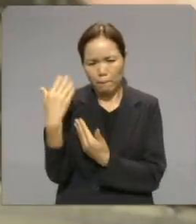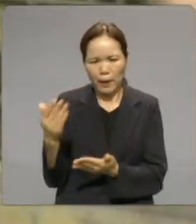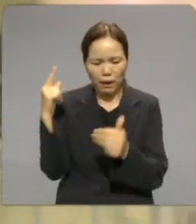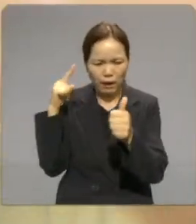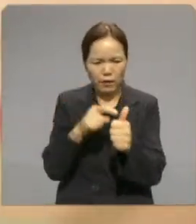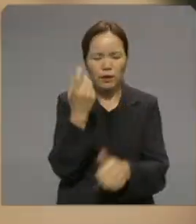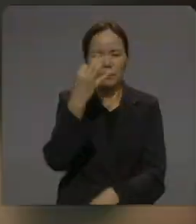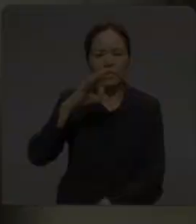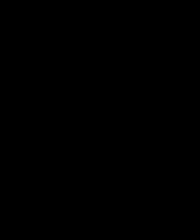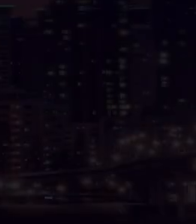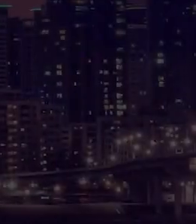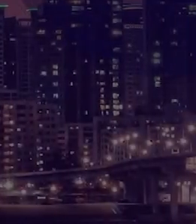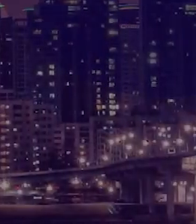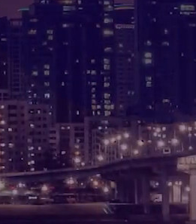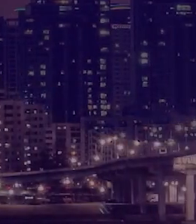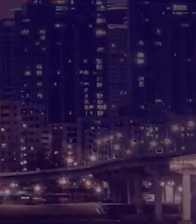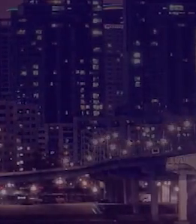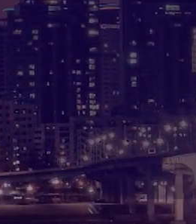선고받았습니다